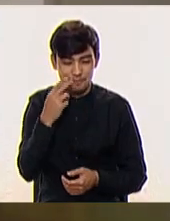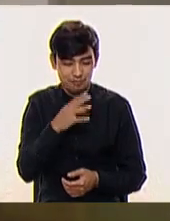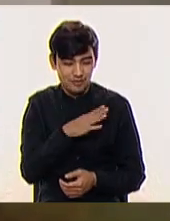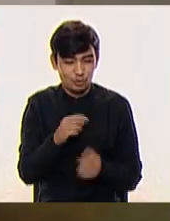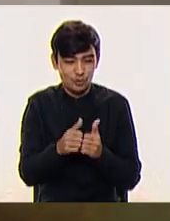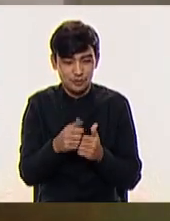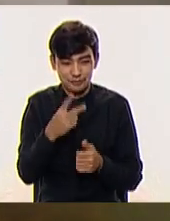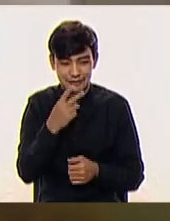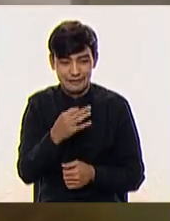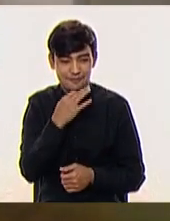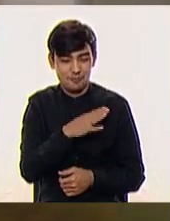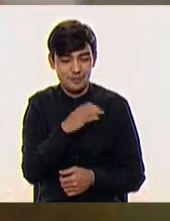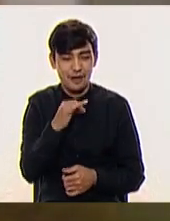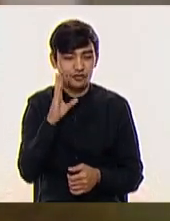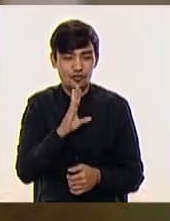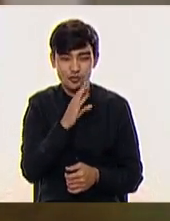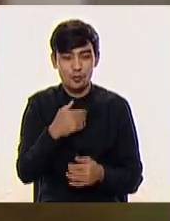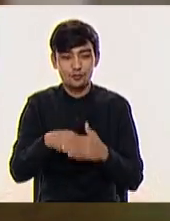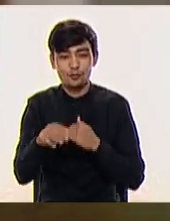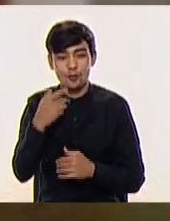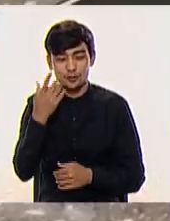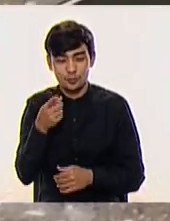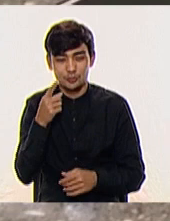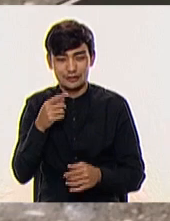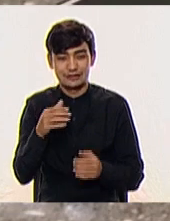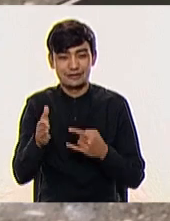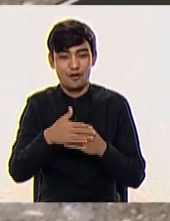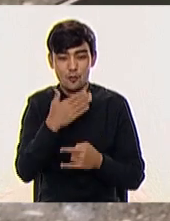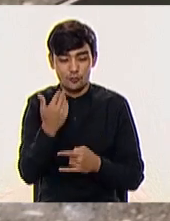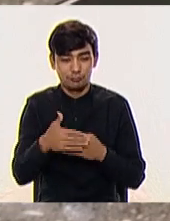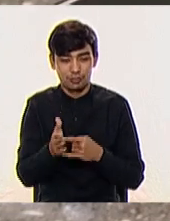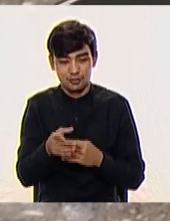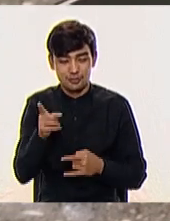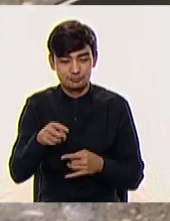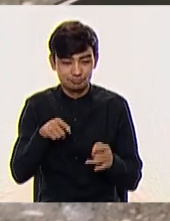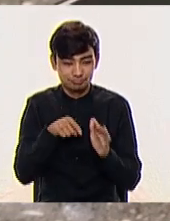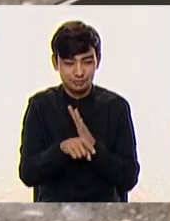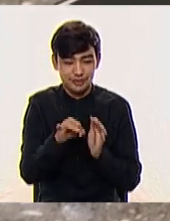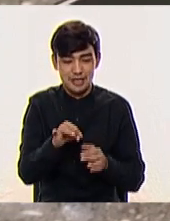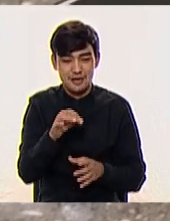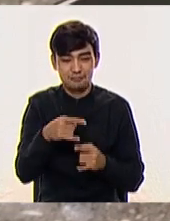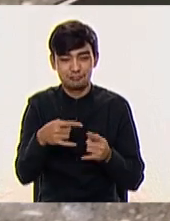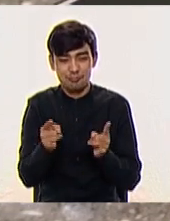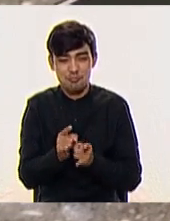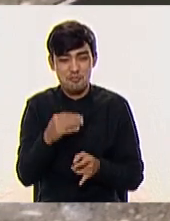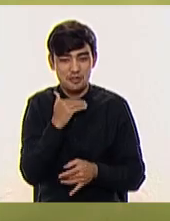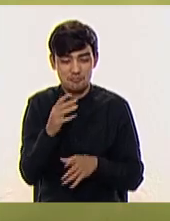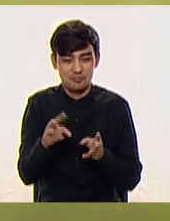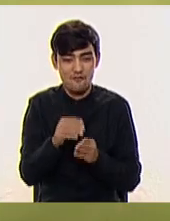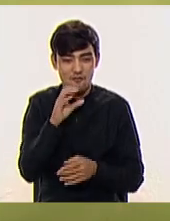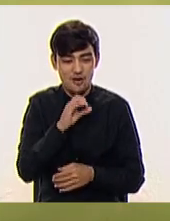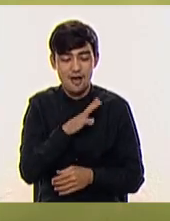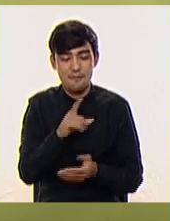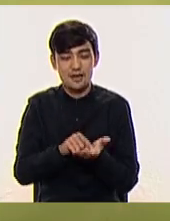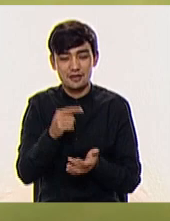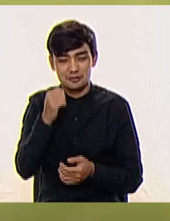соседа. Дождавшись, когда женщина выйдет из кухни, он через незапертую дверь проник в помещение и выкрал посуду с мясом. Пенсионерка